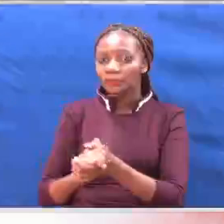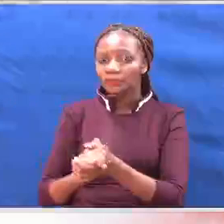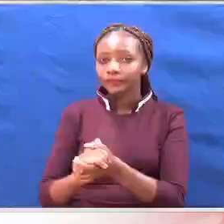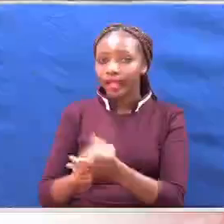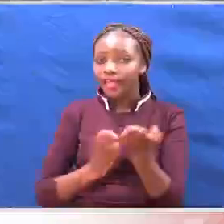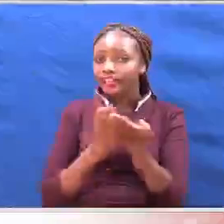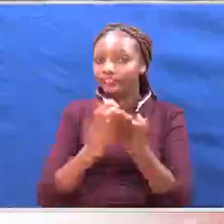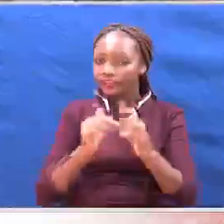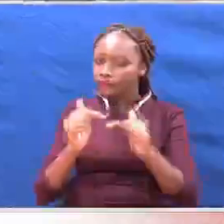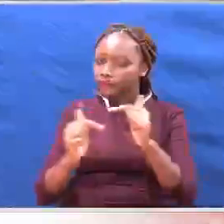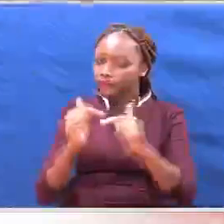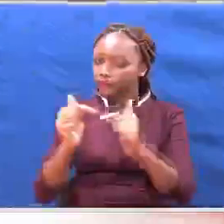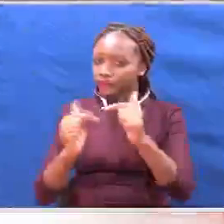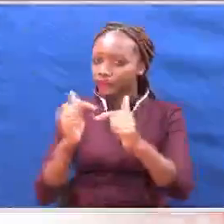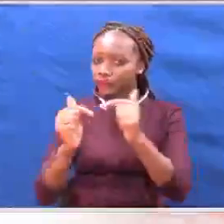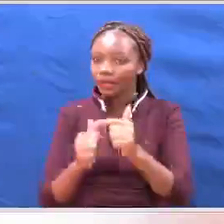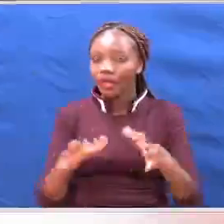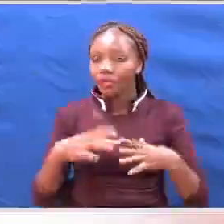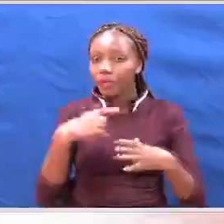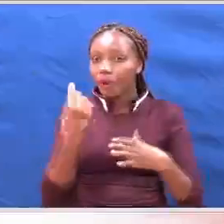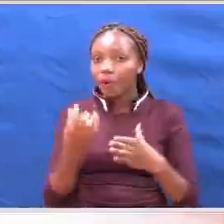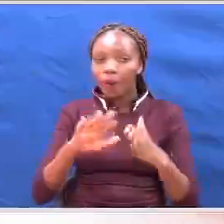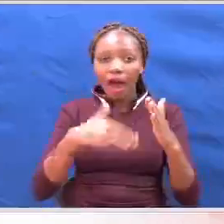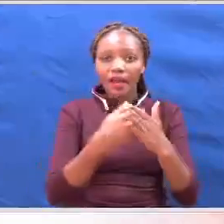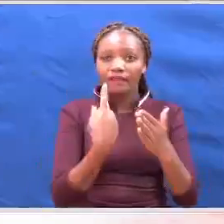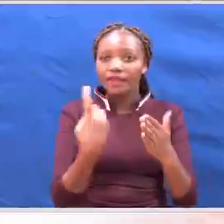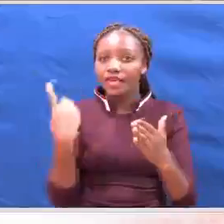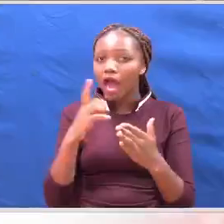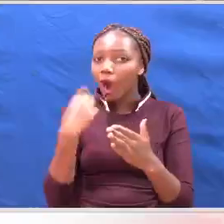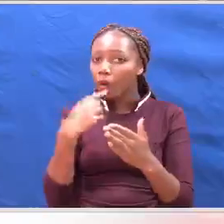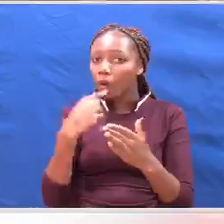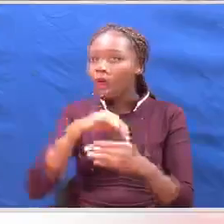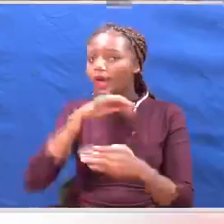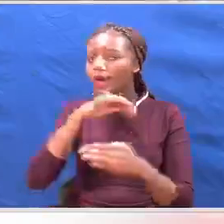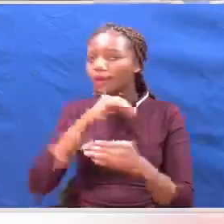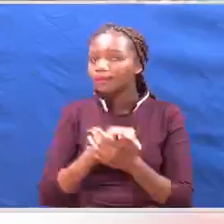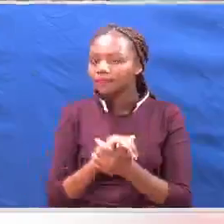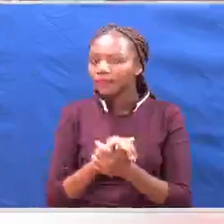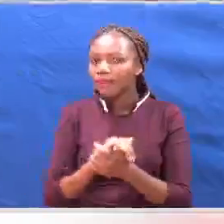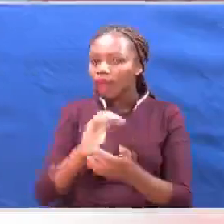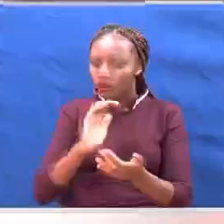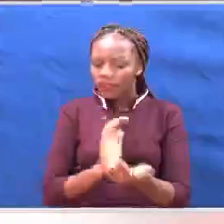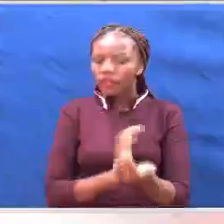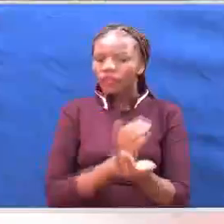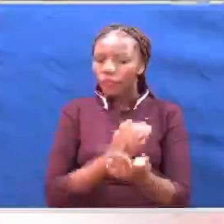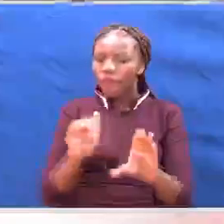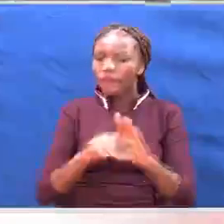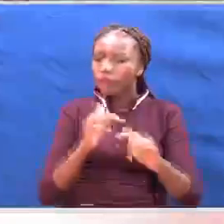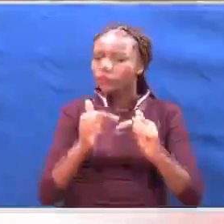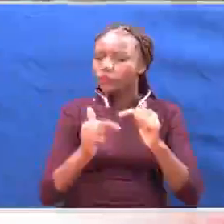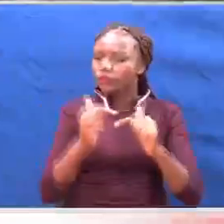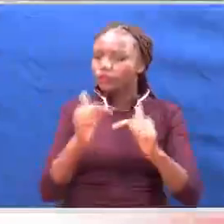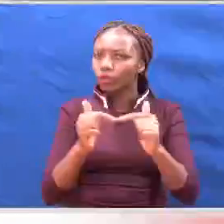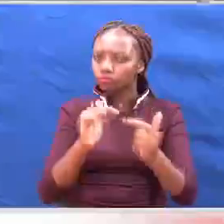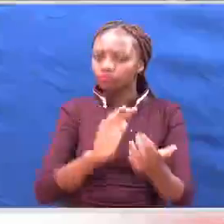ibada inaa mmoja wofa hapa ni aleku waziri mkuu raila odinga wanaka wenda kuo ibada